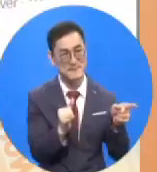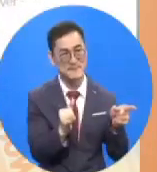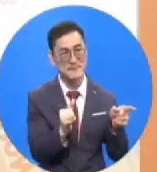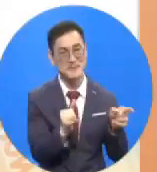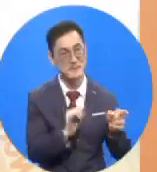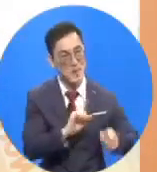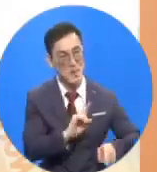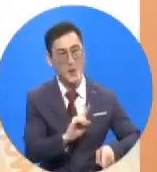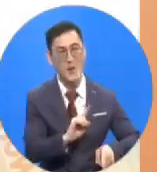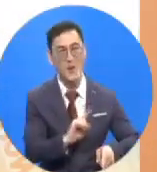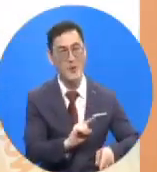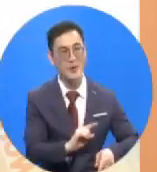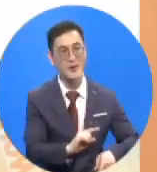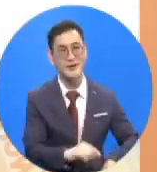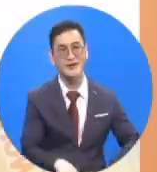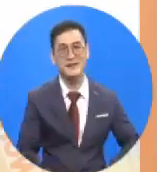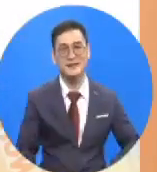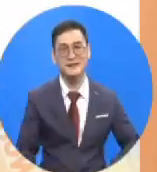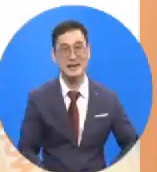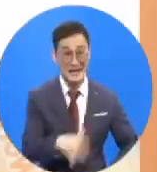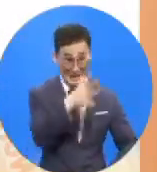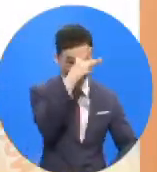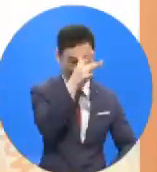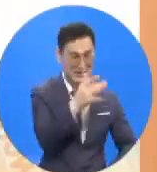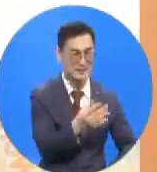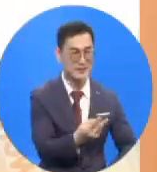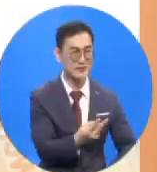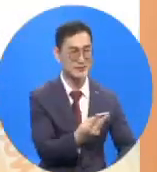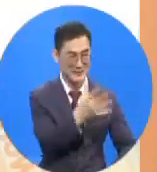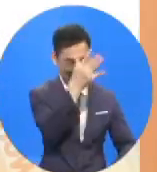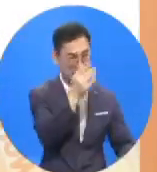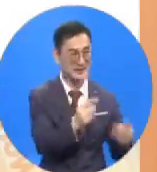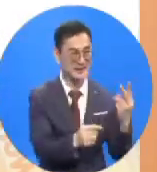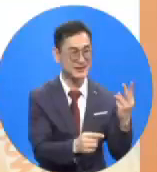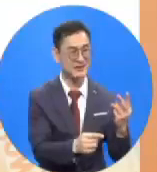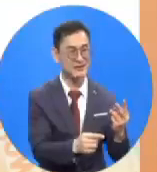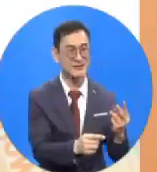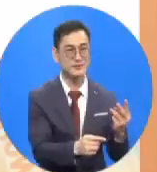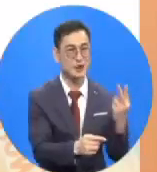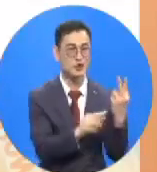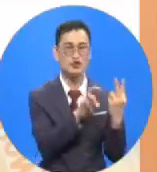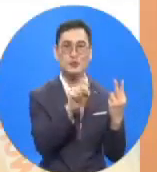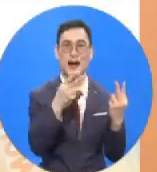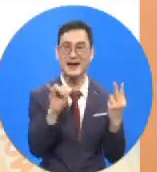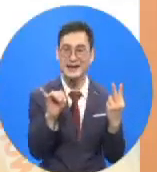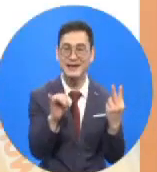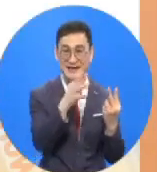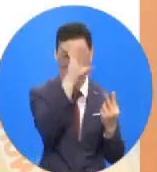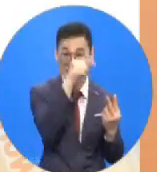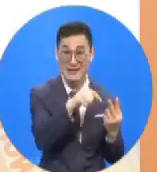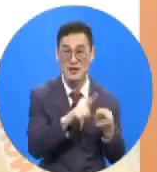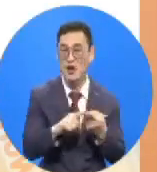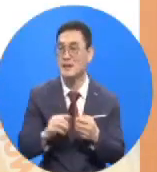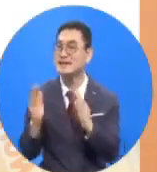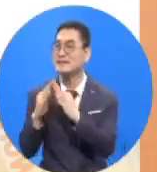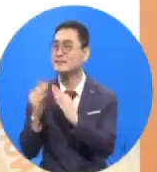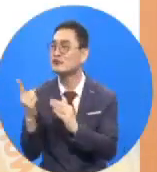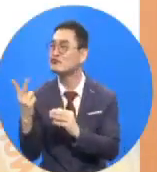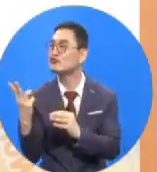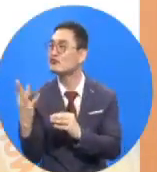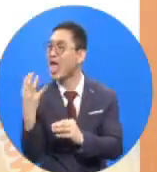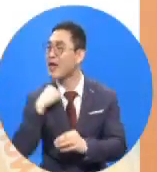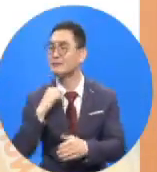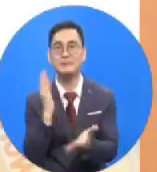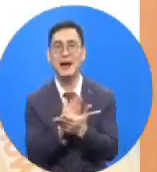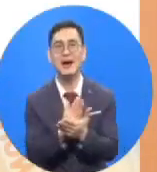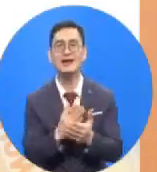여러마리 지키며 머그 만드니까 이걸 이제 주택의 이제 비유한 풍자 에요 그런데 심을 출조가 유명했지만 유노 머리라는 게